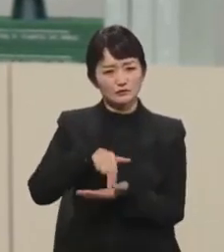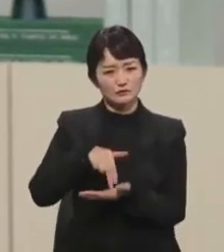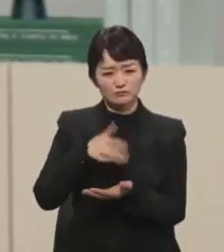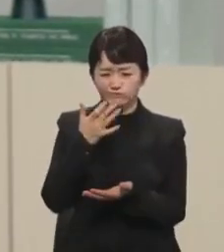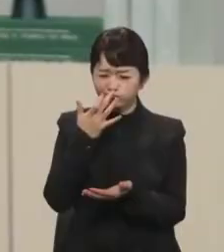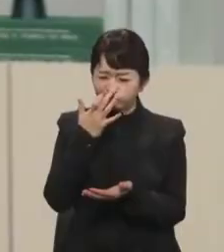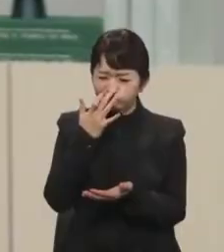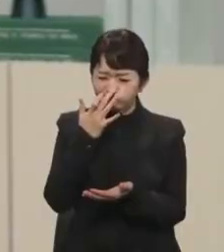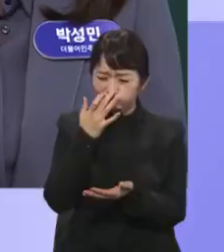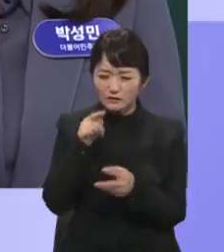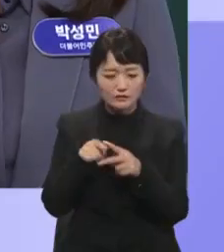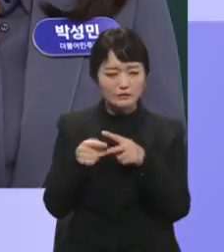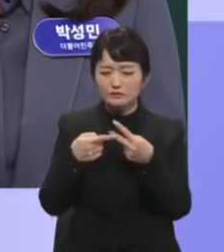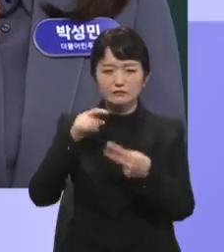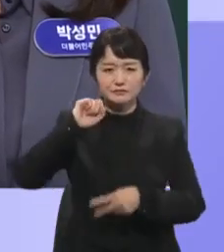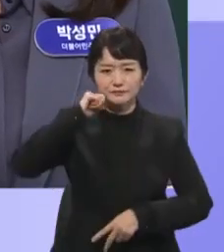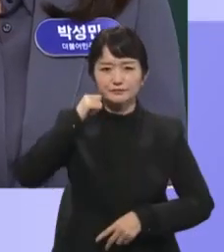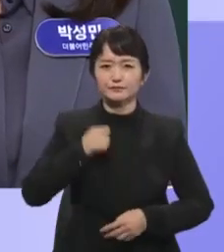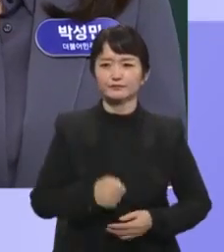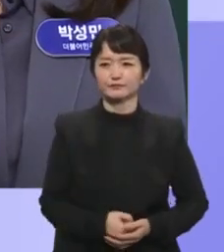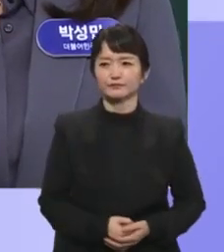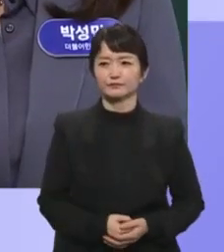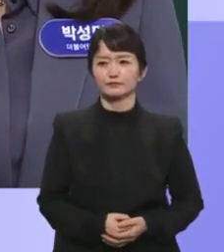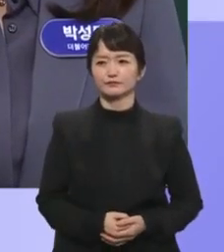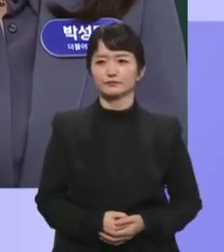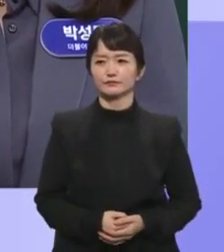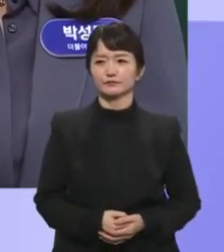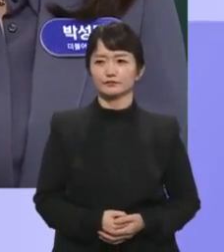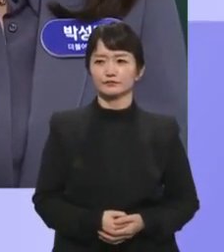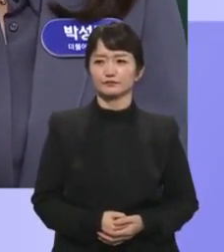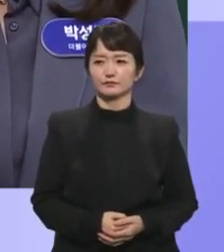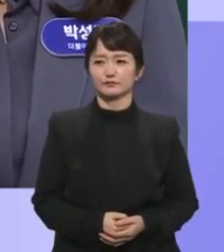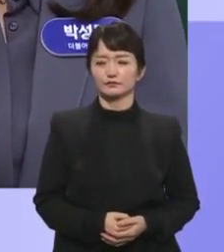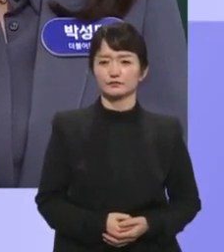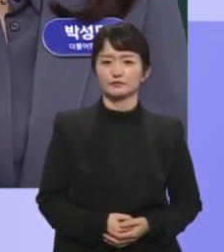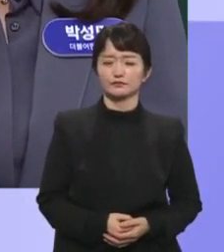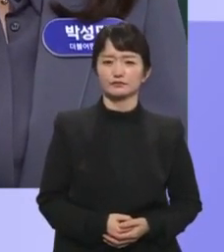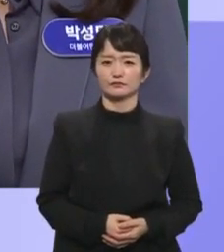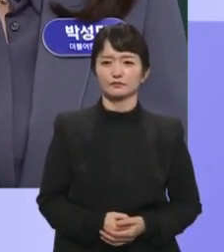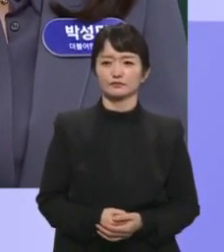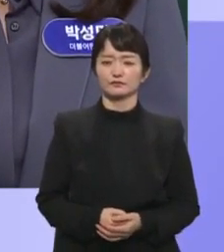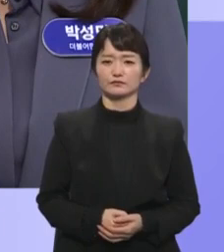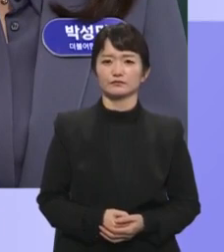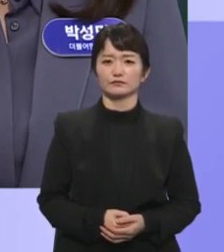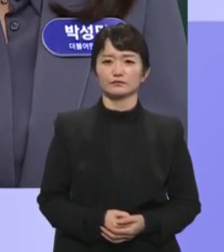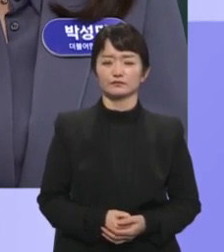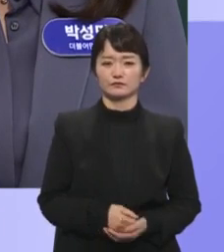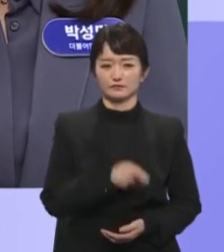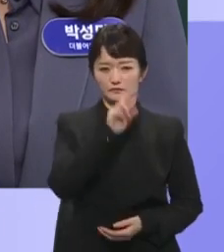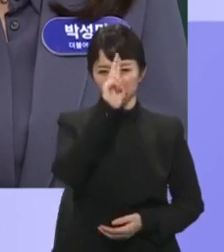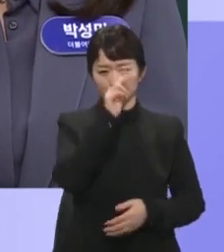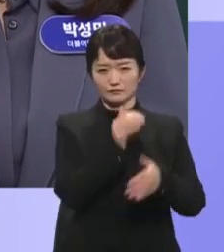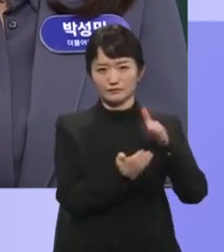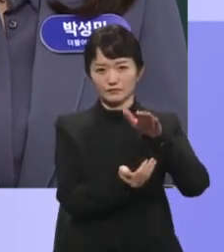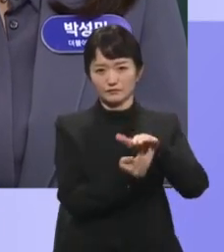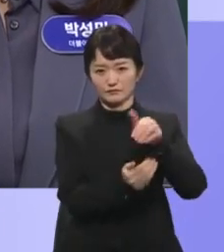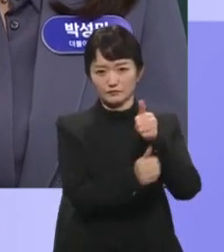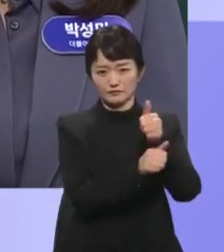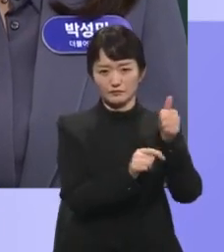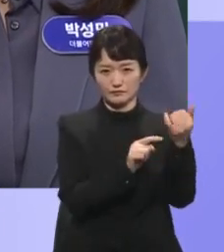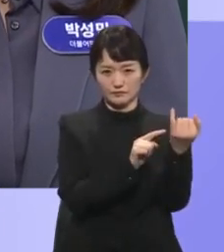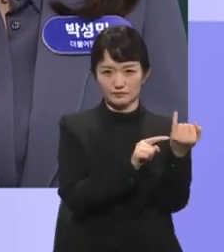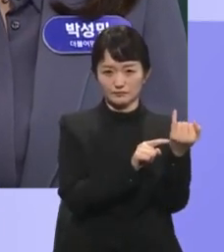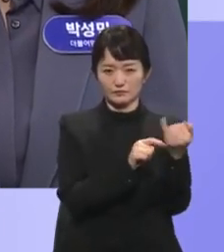있습니다 알겠습니다 지금 뭐 두 분 뭐 박전 최고 의원도 뭐 대통령 실에서 입장 표명해야 된다고 했고